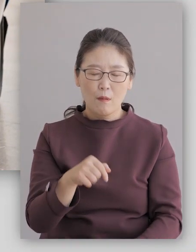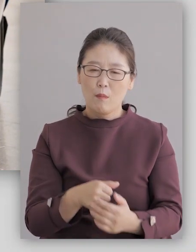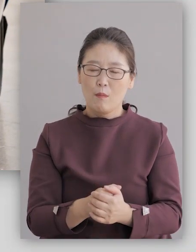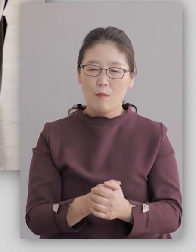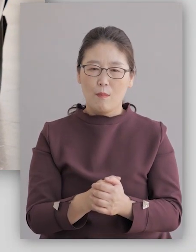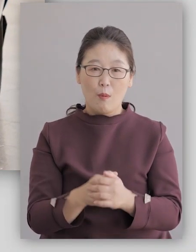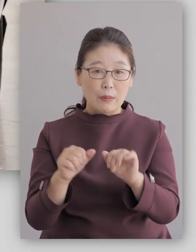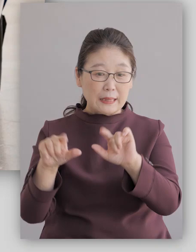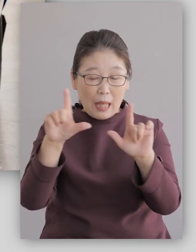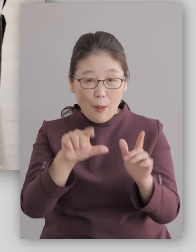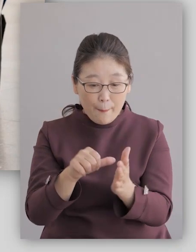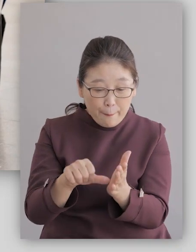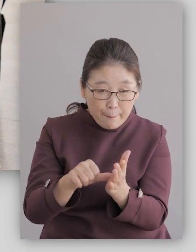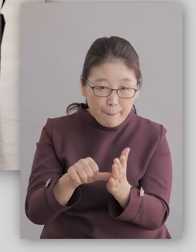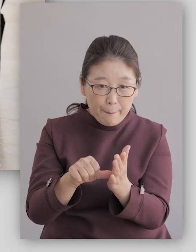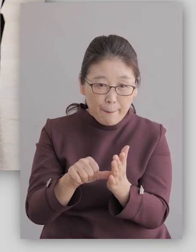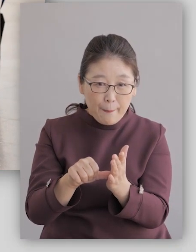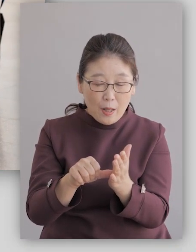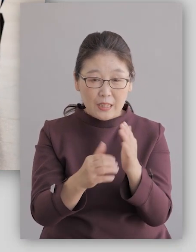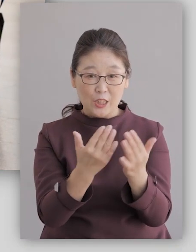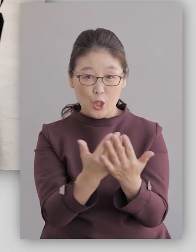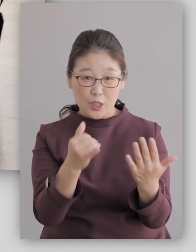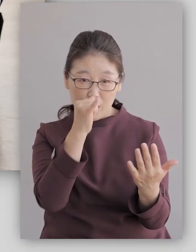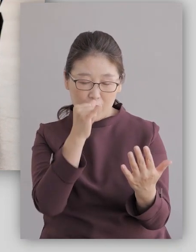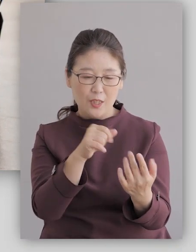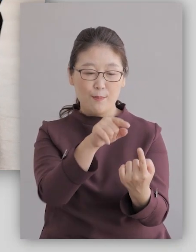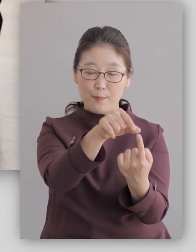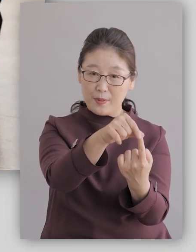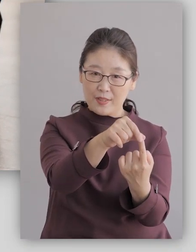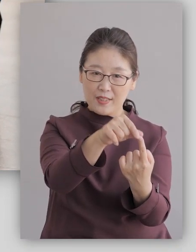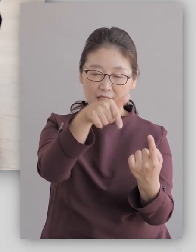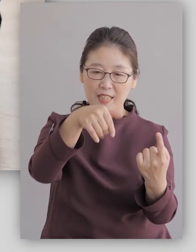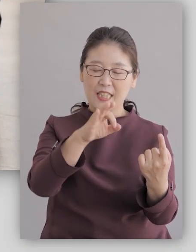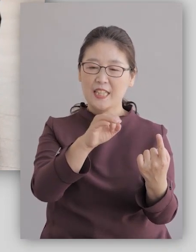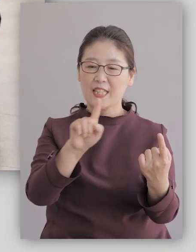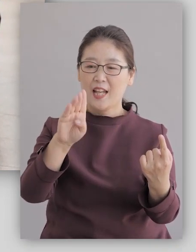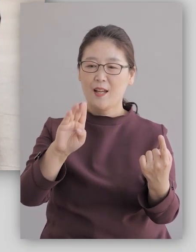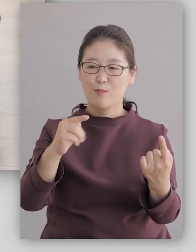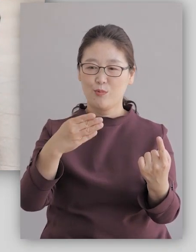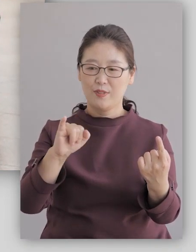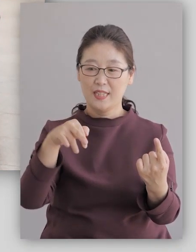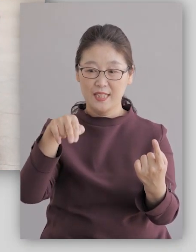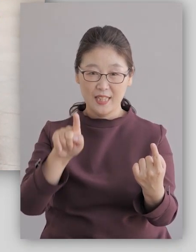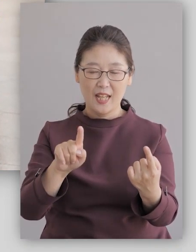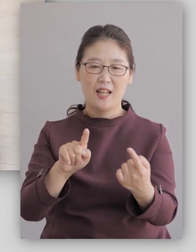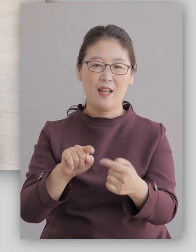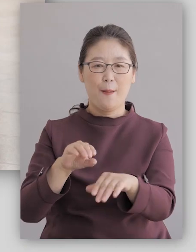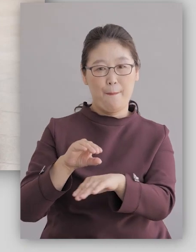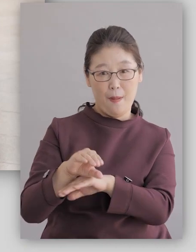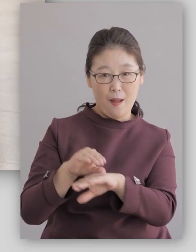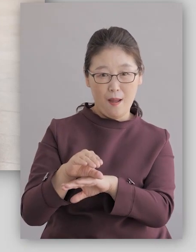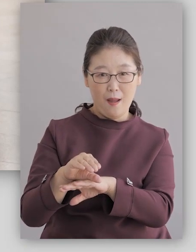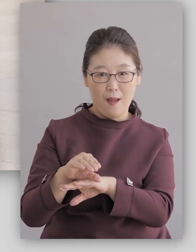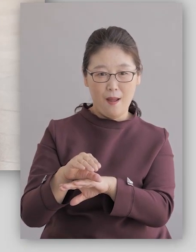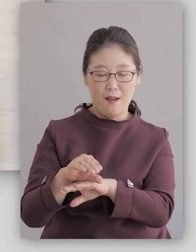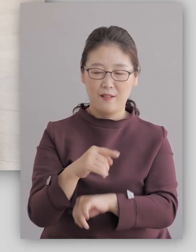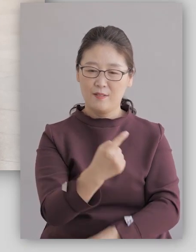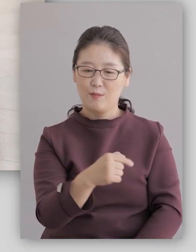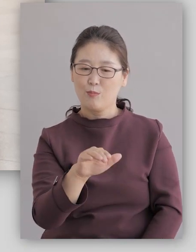생활 오브제들을 만나볼 수 있습니다. 하나가 기아 브리사라고 하는 자동차인데요.